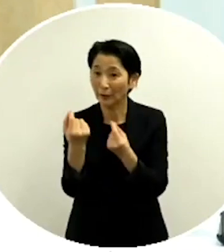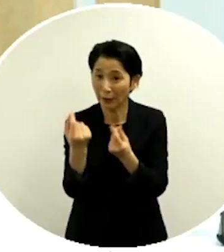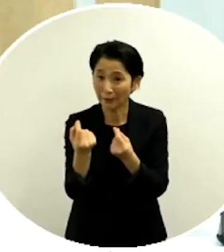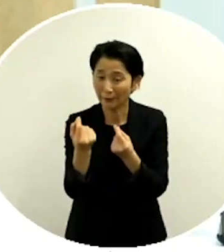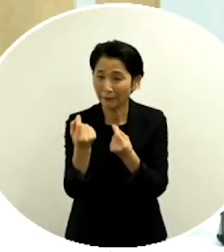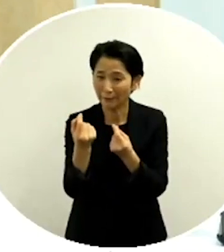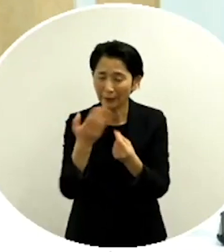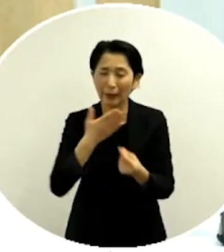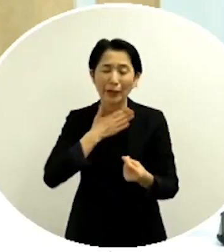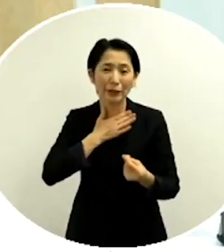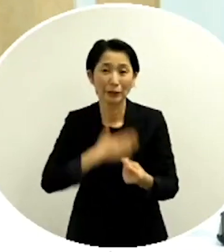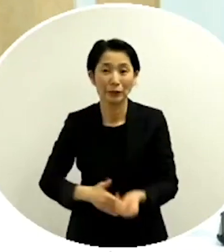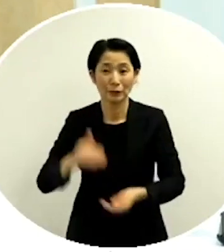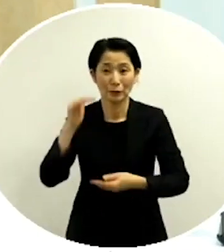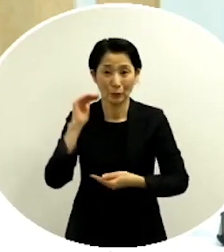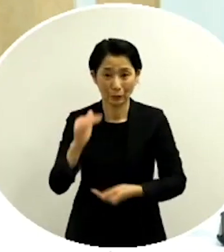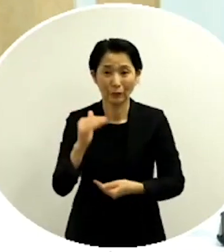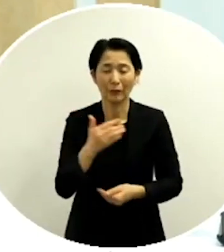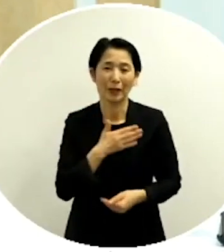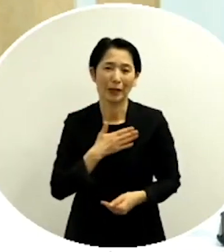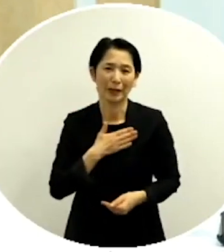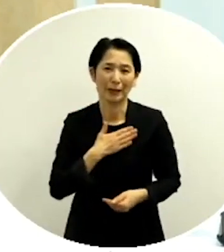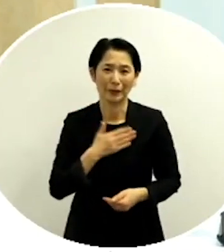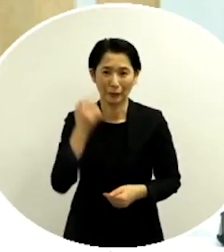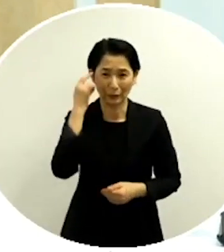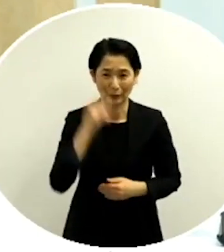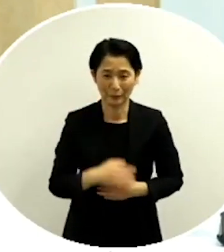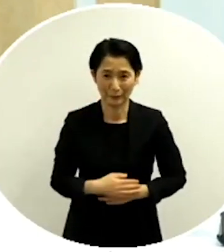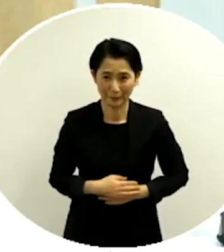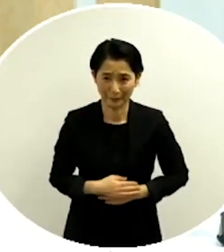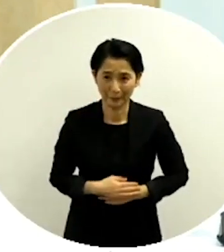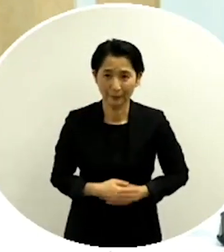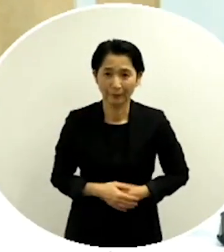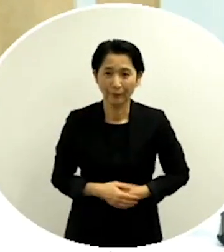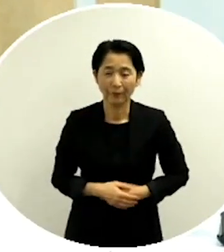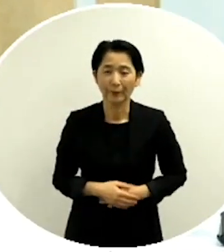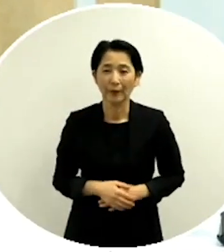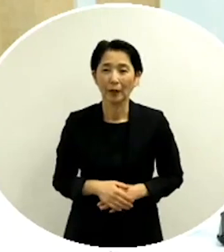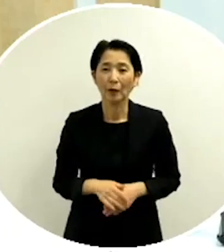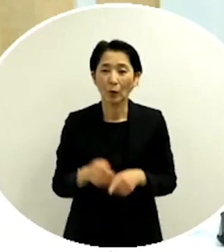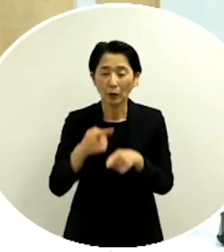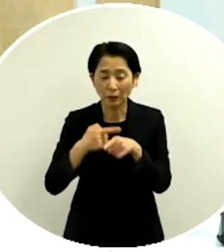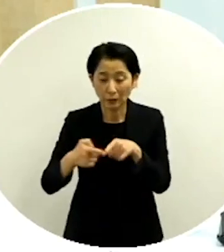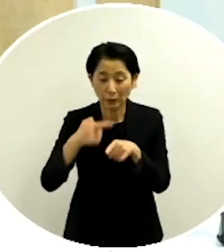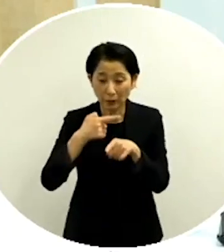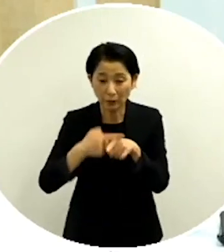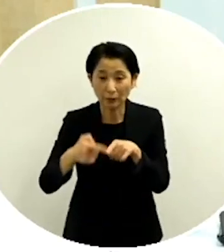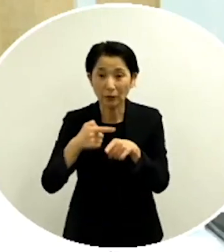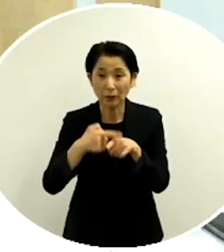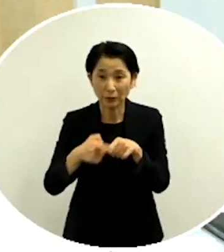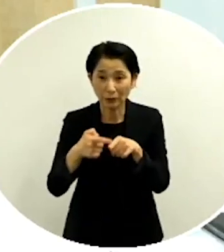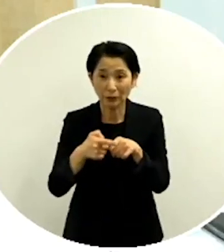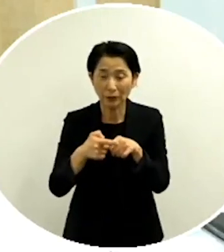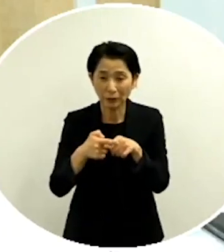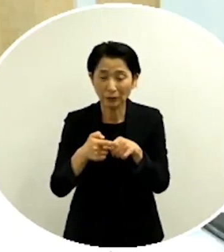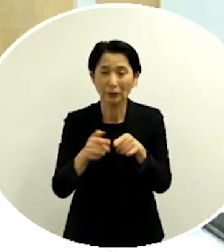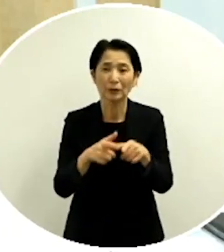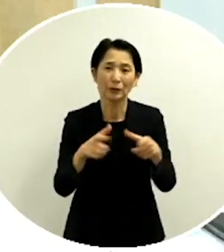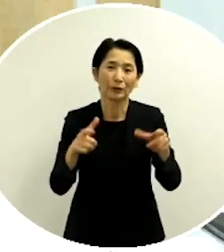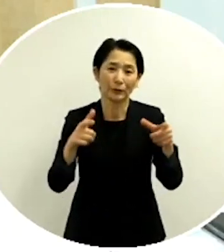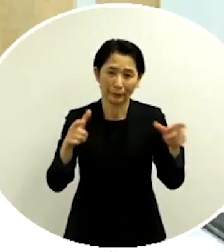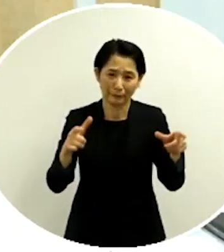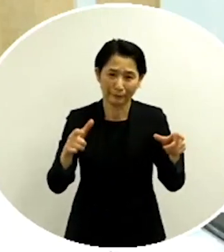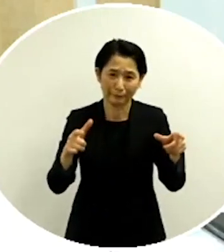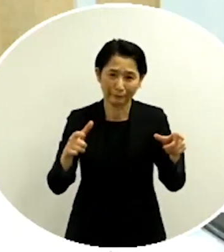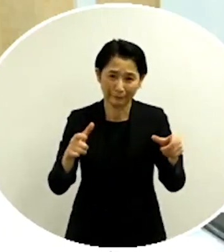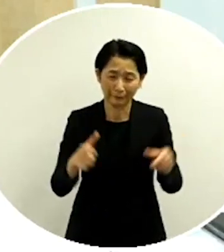私はやっぱり身近なその生活に根ざした生地が始まってくると思うのでそういったの本当に4人でも5